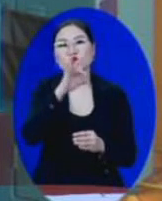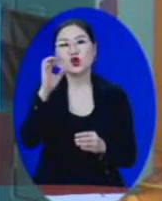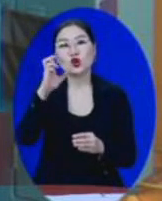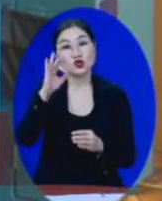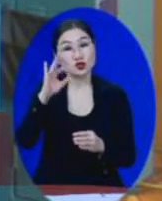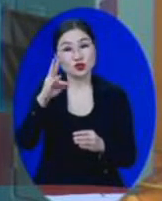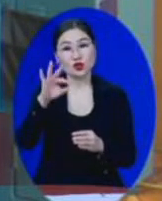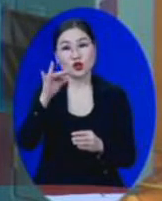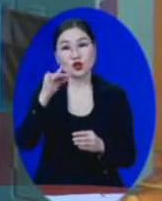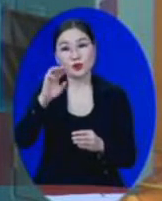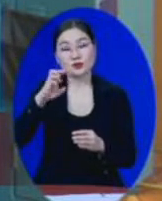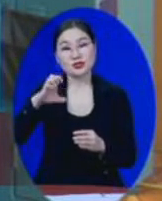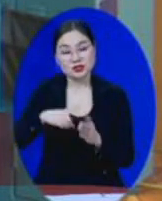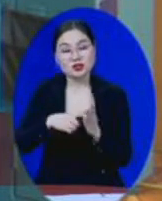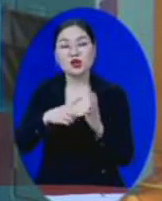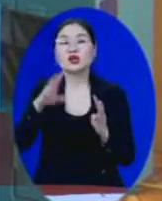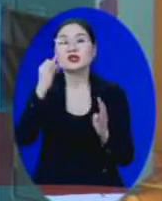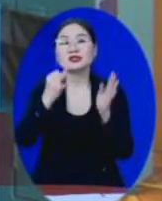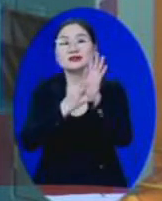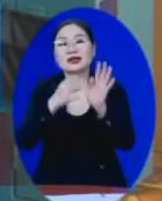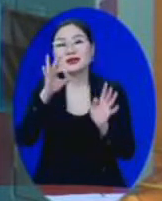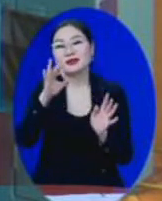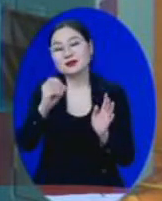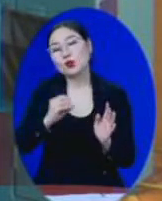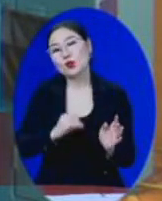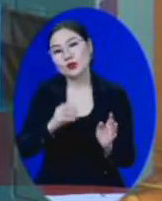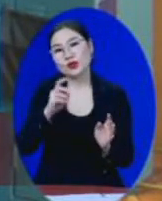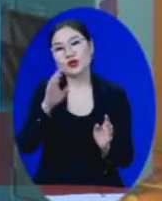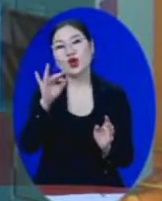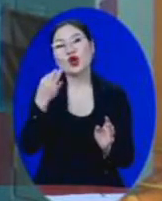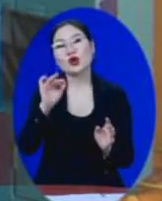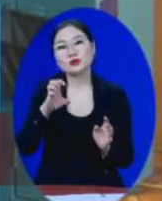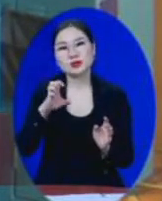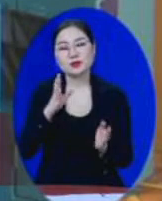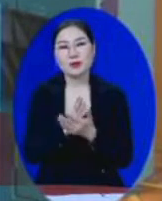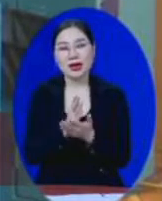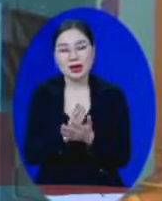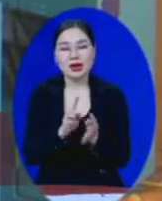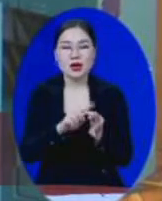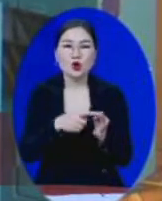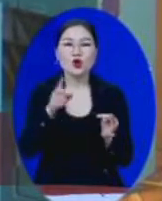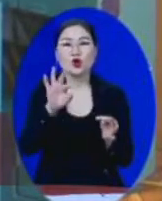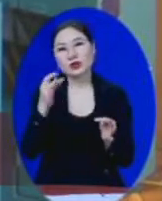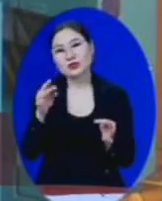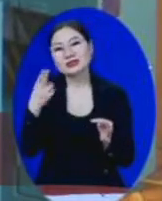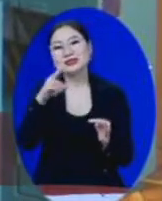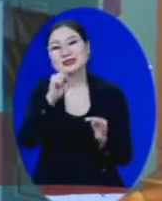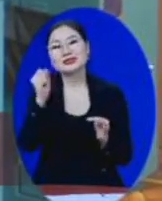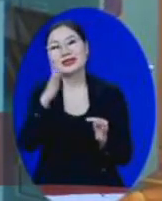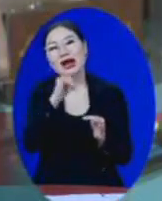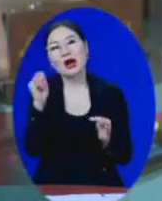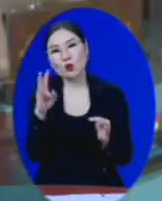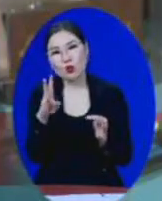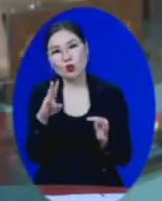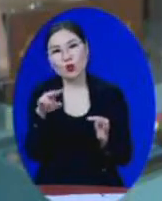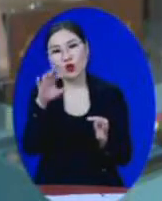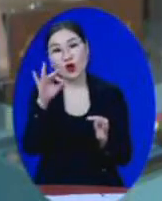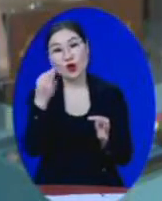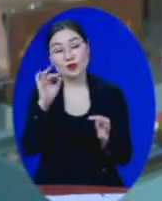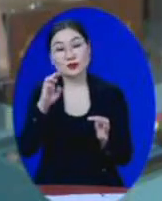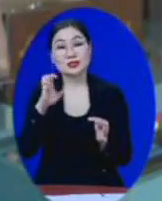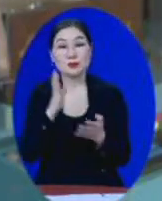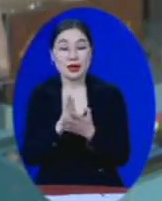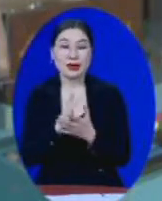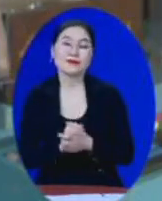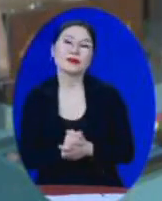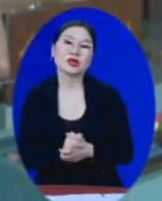амс, 70% ноосон амс гэж байгаа. А тэгээд даваа амснууд бас үйлдвэрлэдэг хүүхдийн том хүний пүүзний ноосон